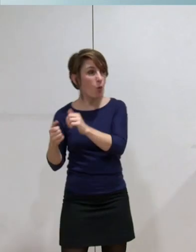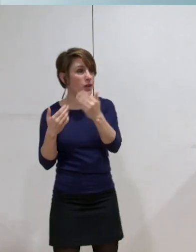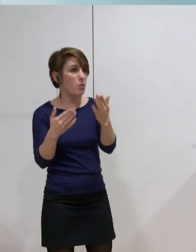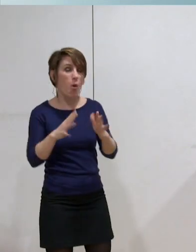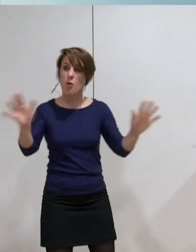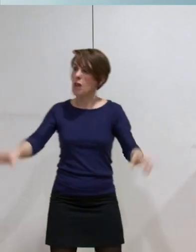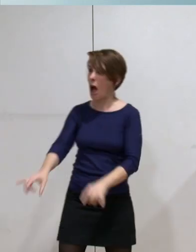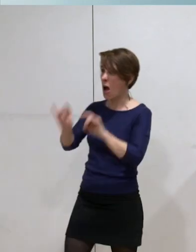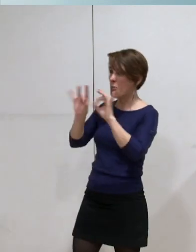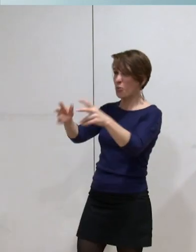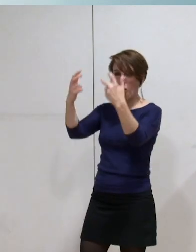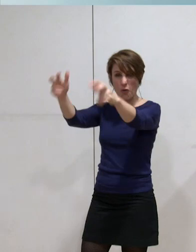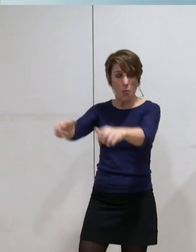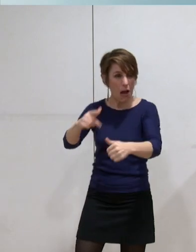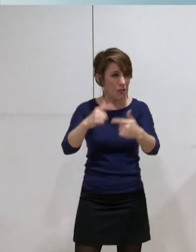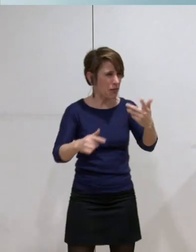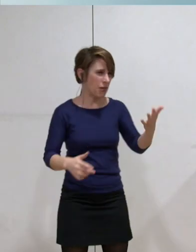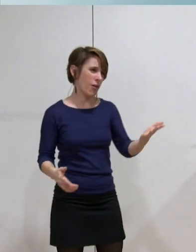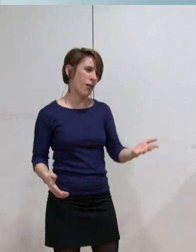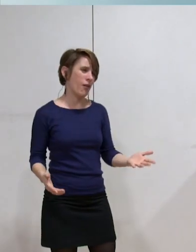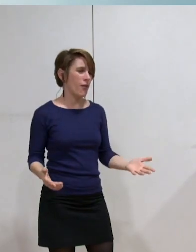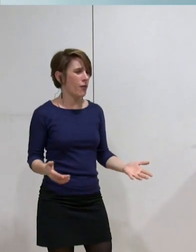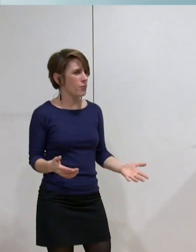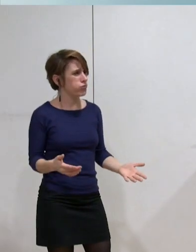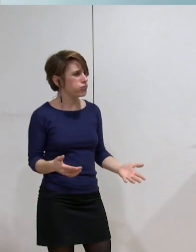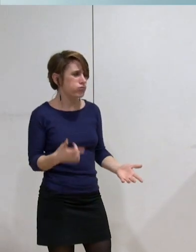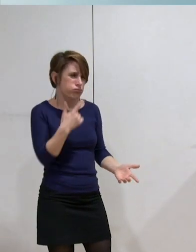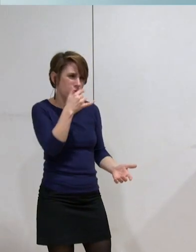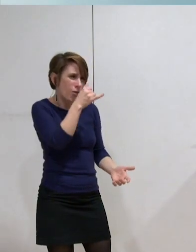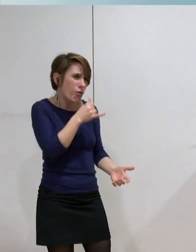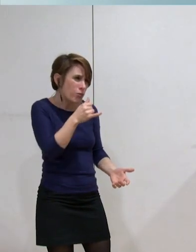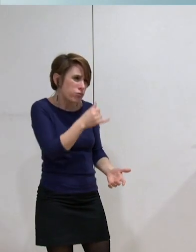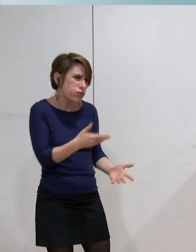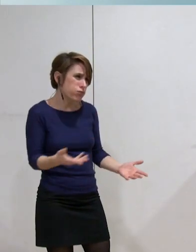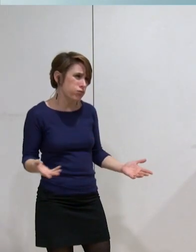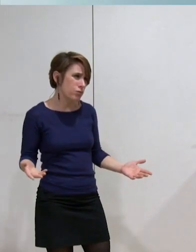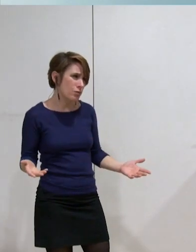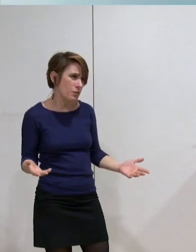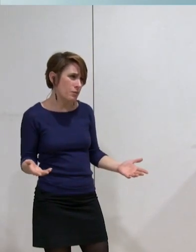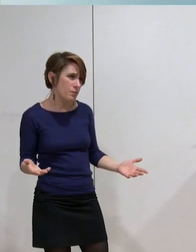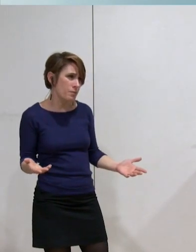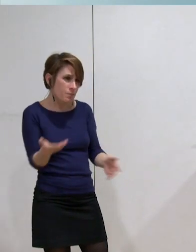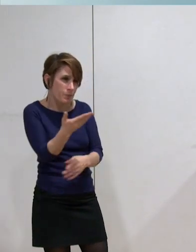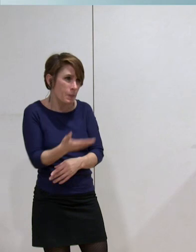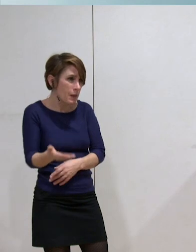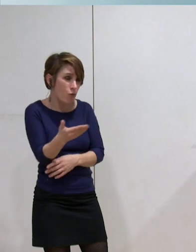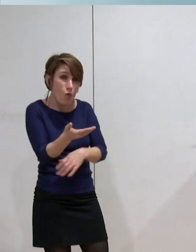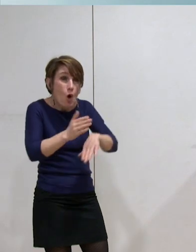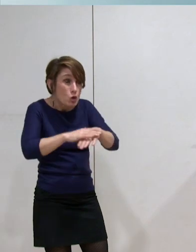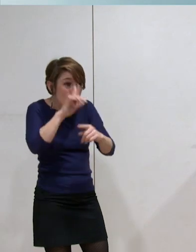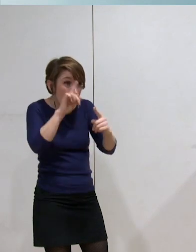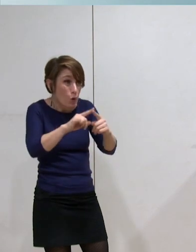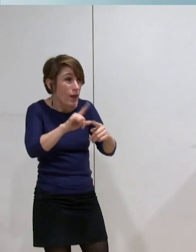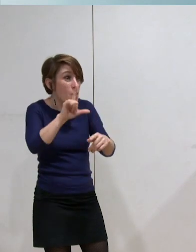trouver un argument aussi minime soit-il et d'ailleurs vous n'avez aucune opposition de fond la